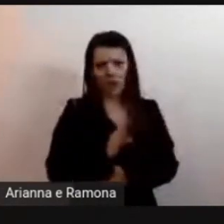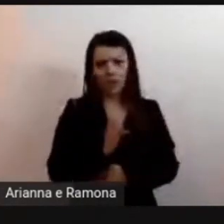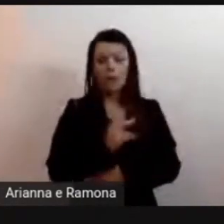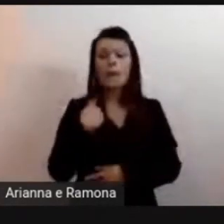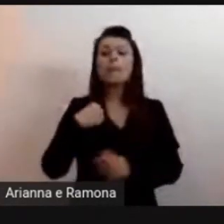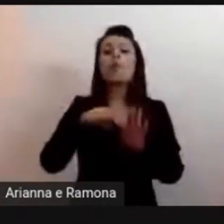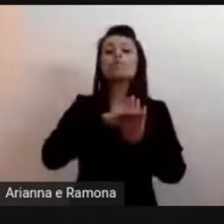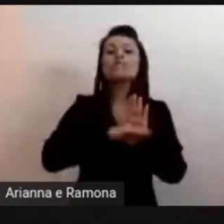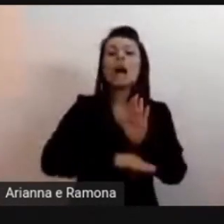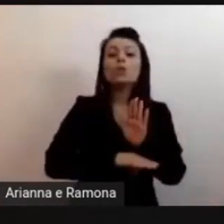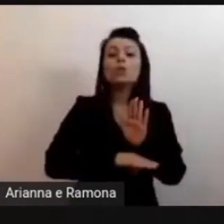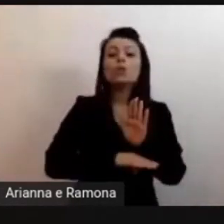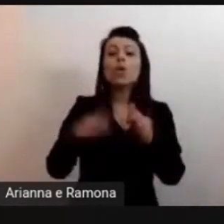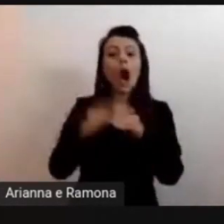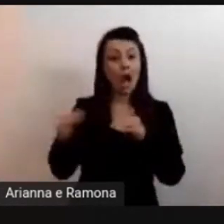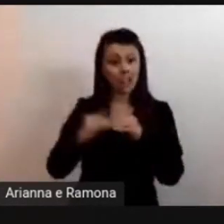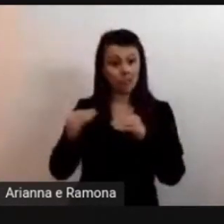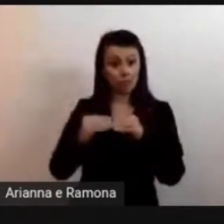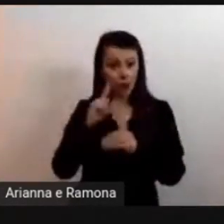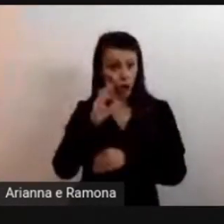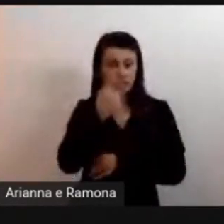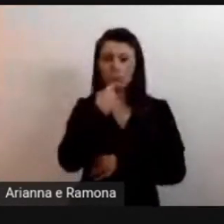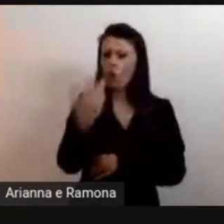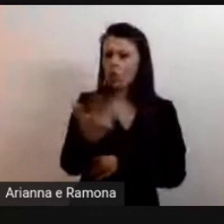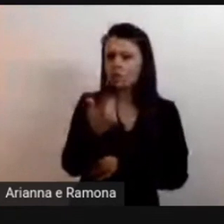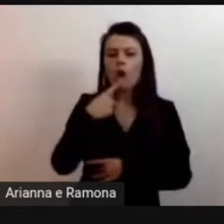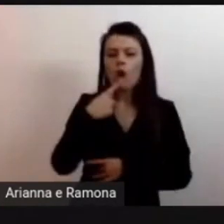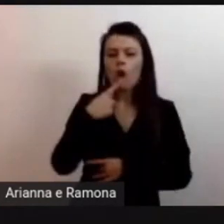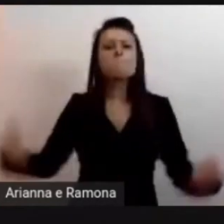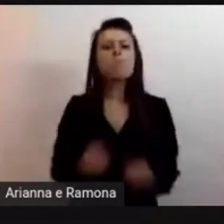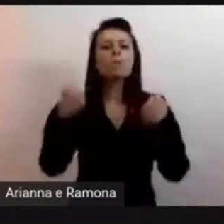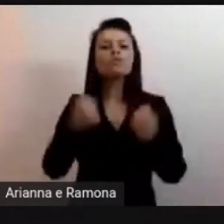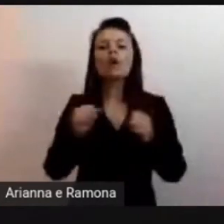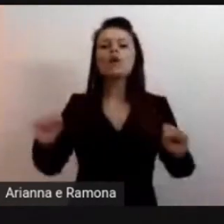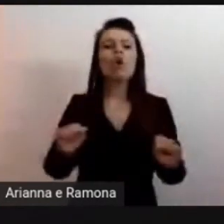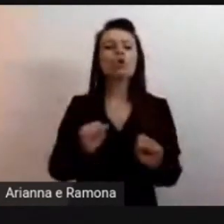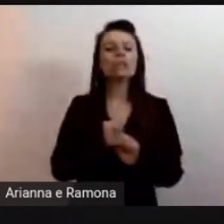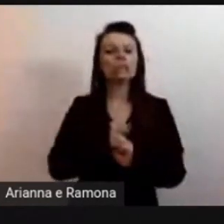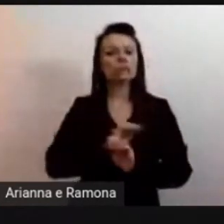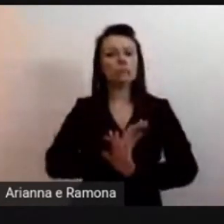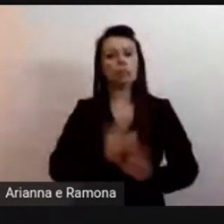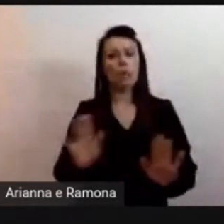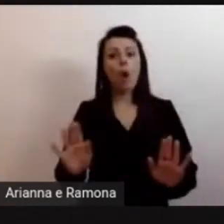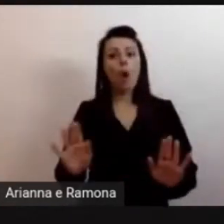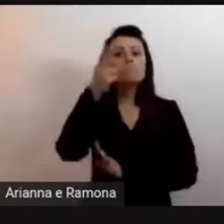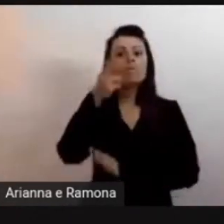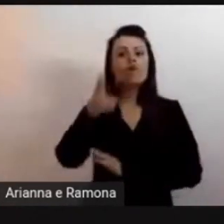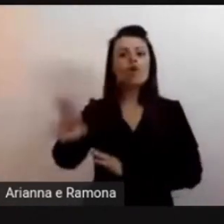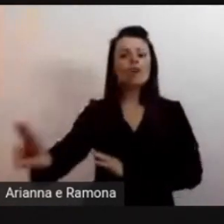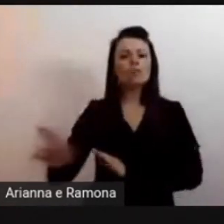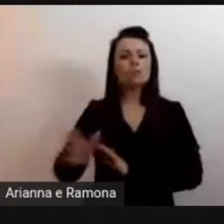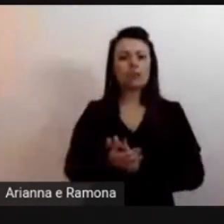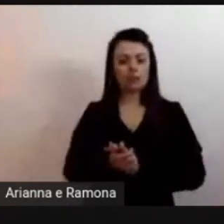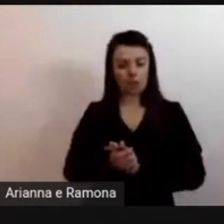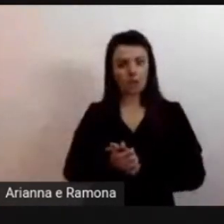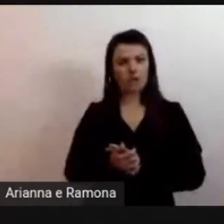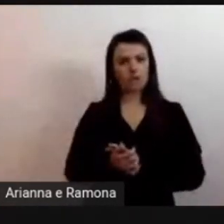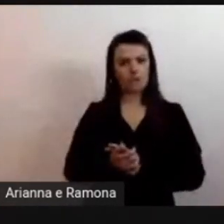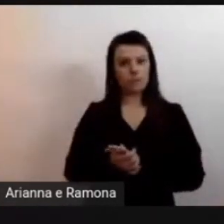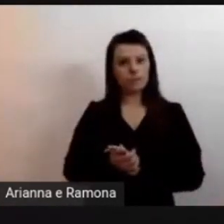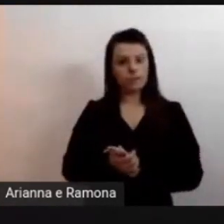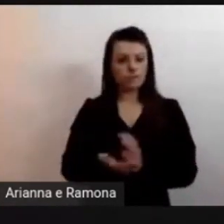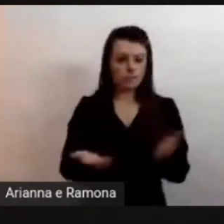non si può fare pubblicità usare coi vita e allora